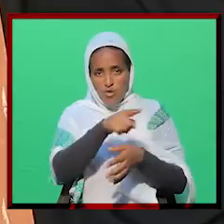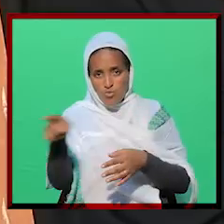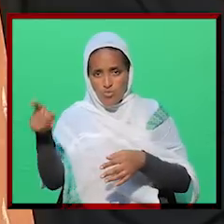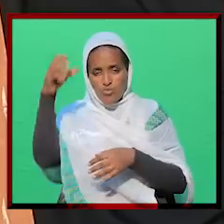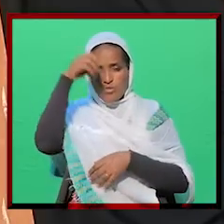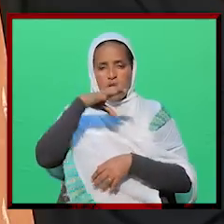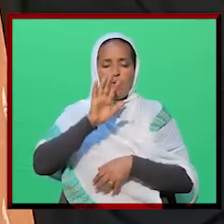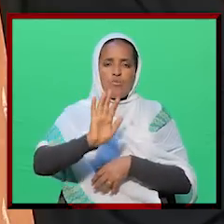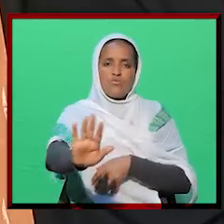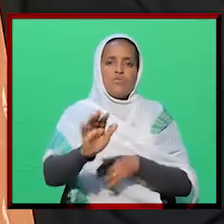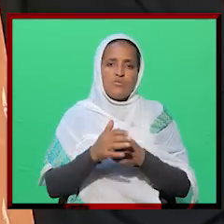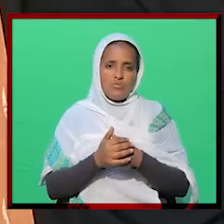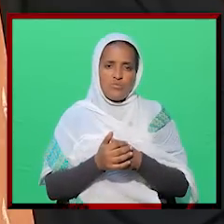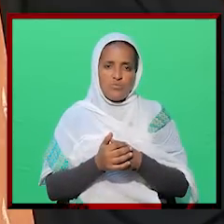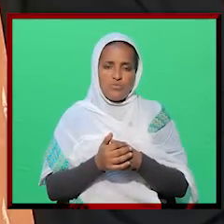ሶስት ልደት